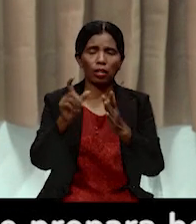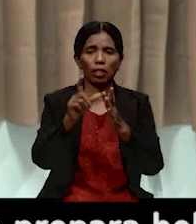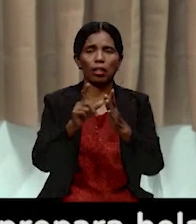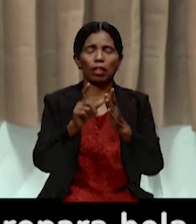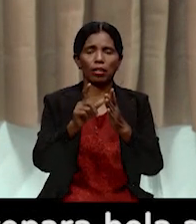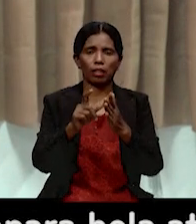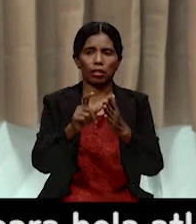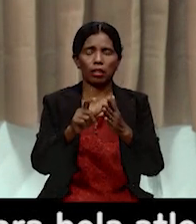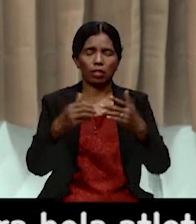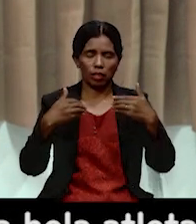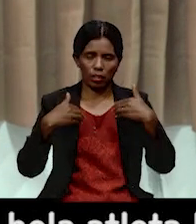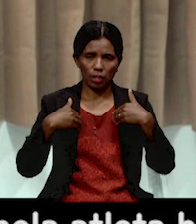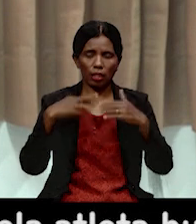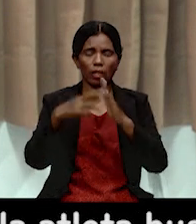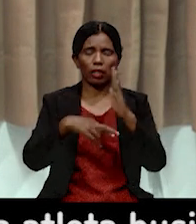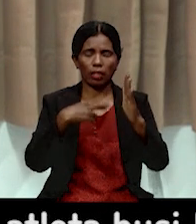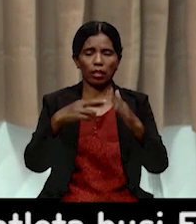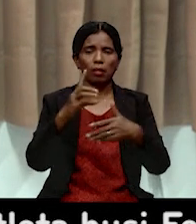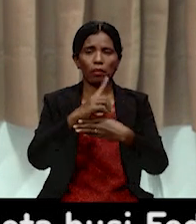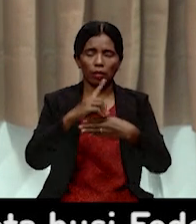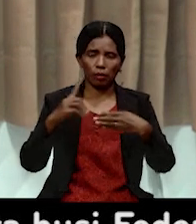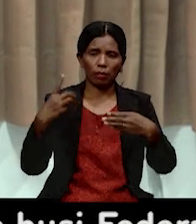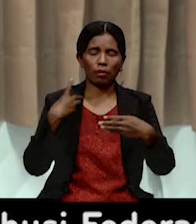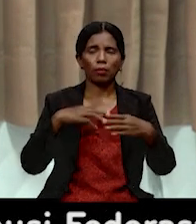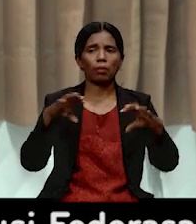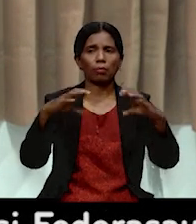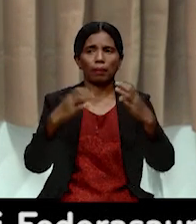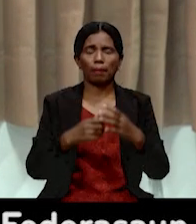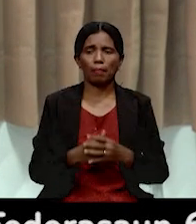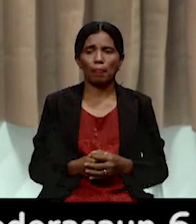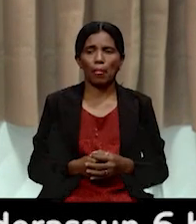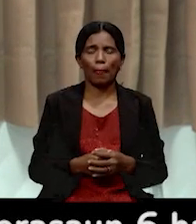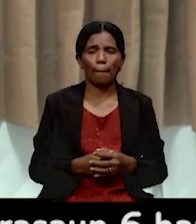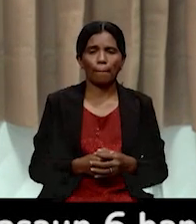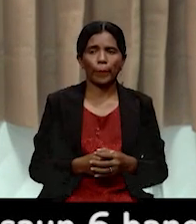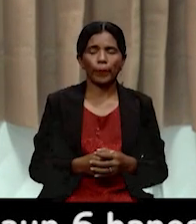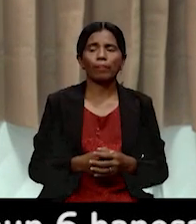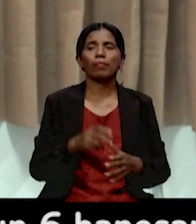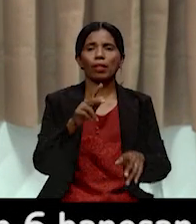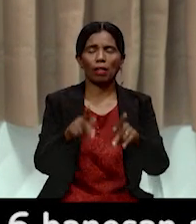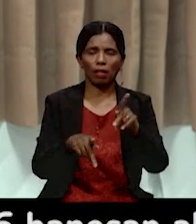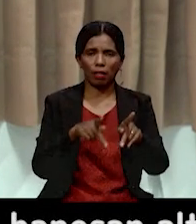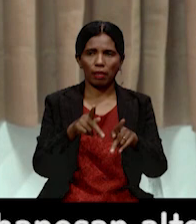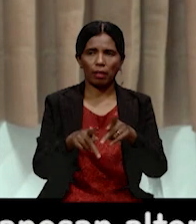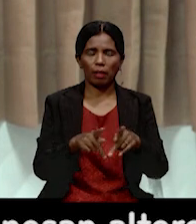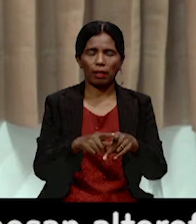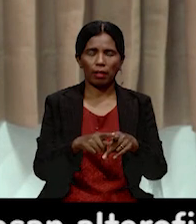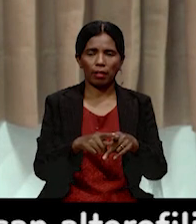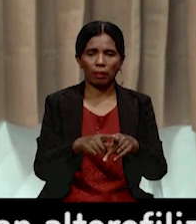iha Departemen Karta Konsan ne signifika ane sane emane mai prensi